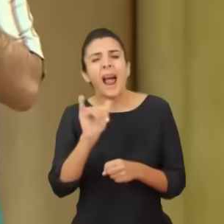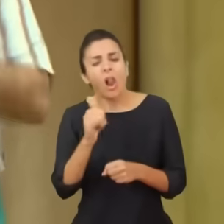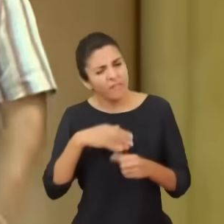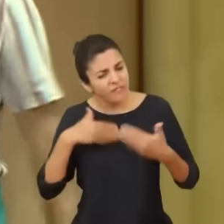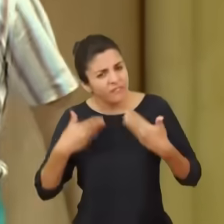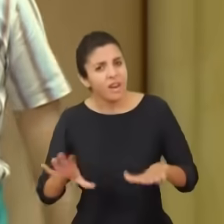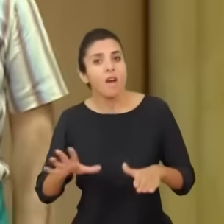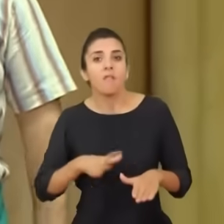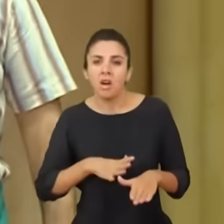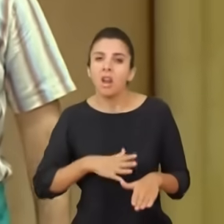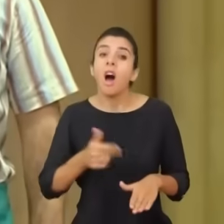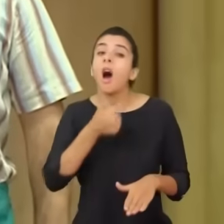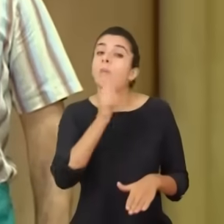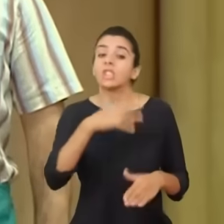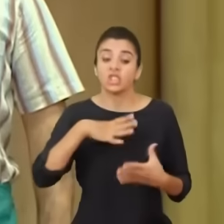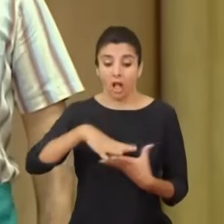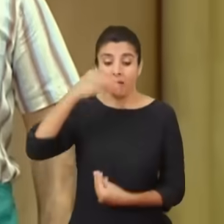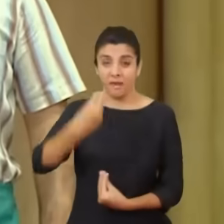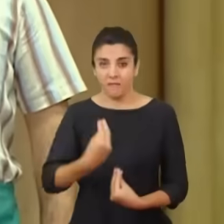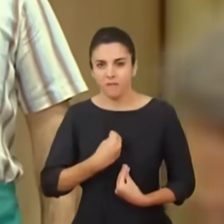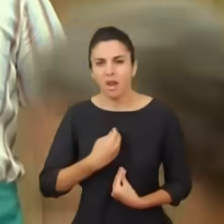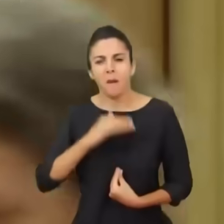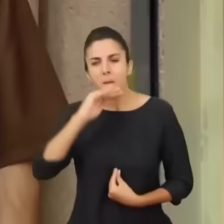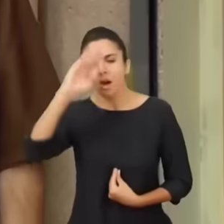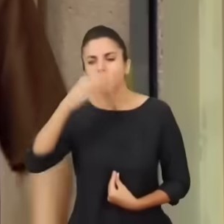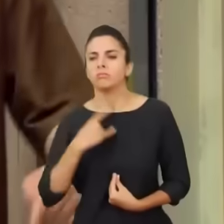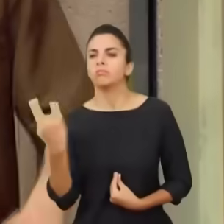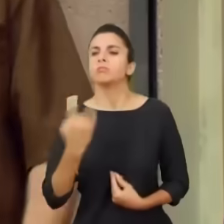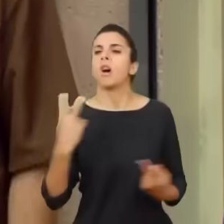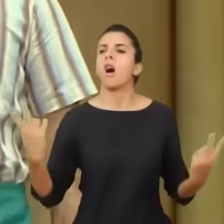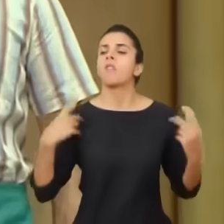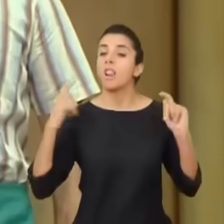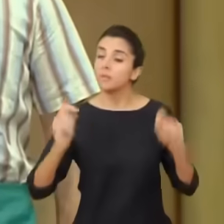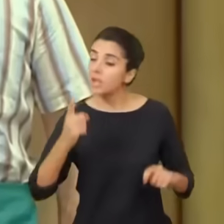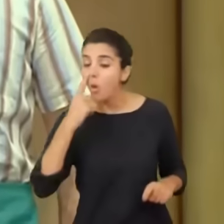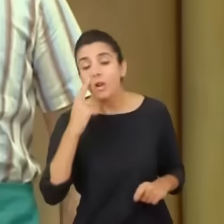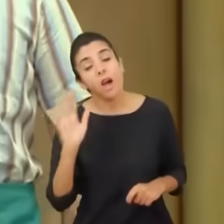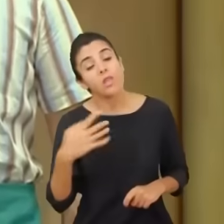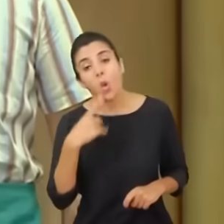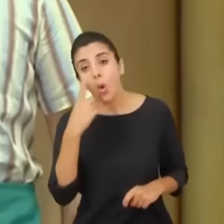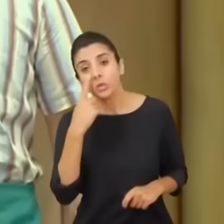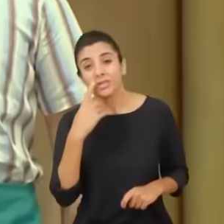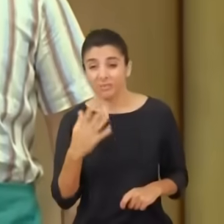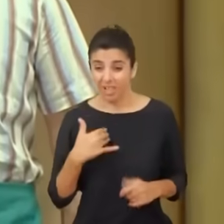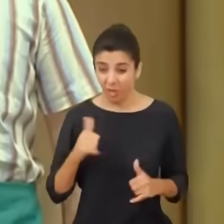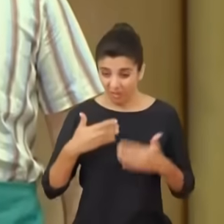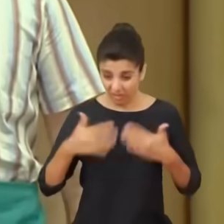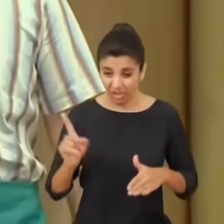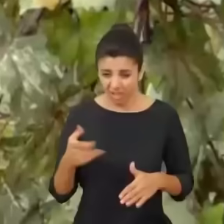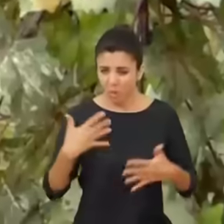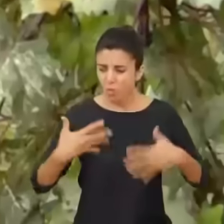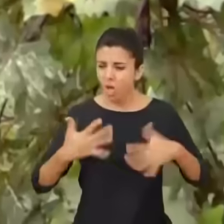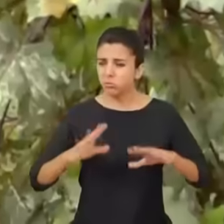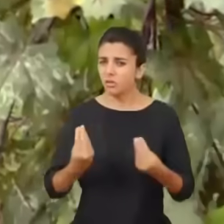veriyorum. Abimin alacağı takımla da janti janti geziyorum bayramda, o kadar. Hadi bakalım, göreceğiz. Göreceğiz. Veremezmişim. Adamın